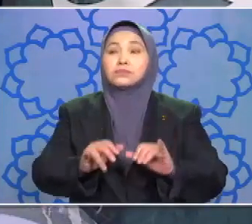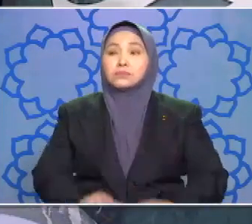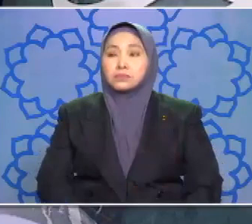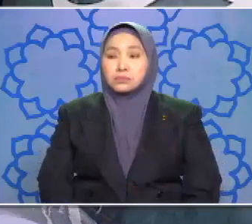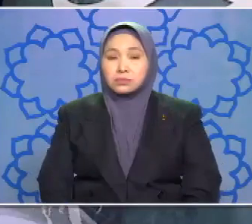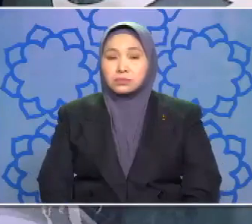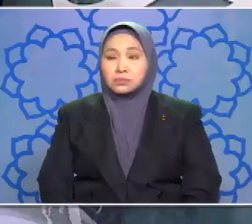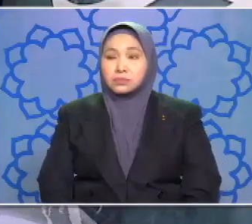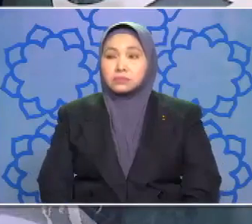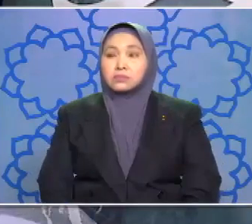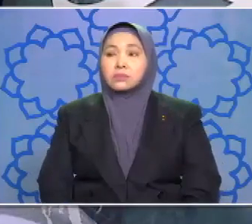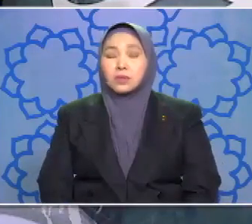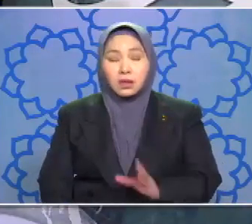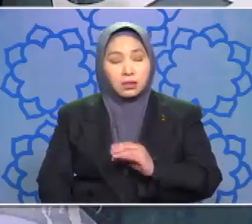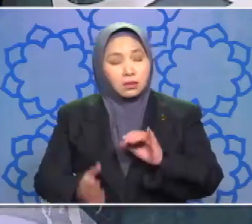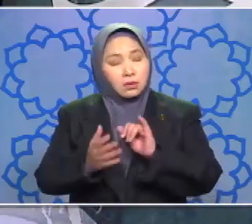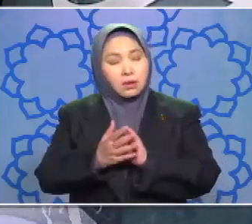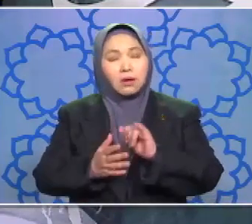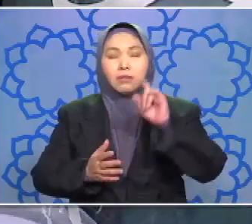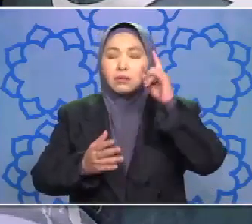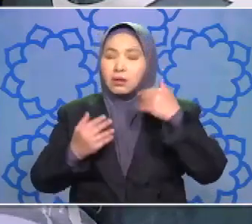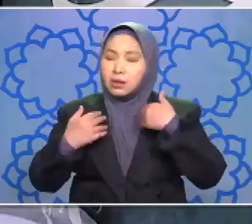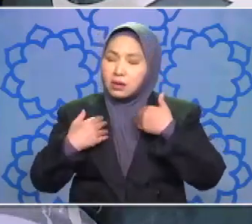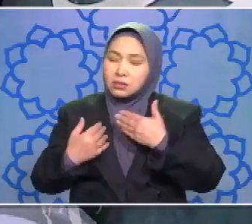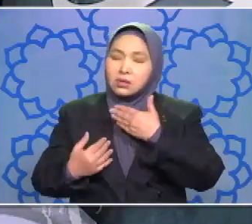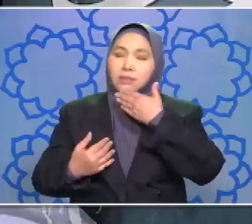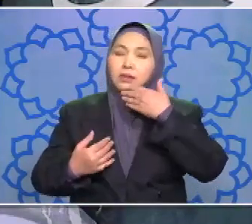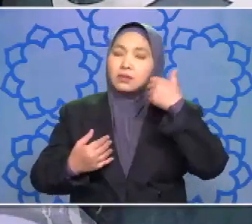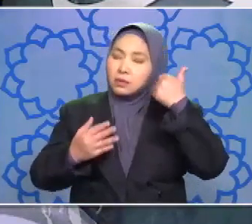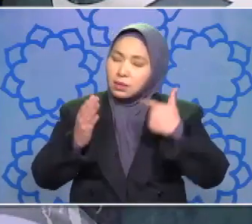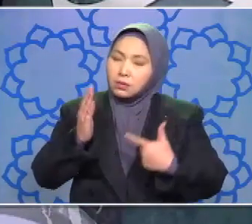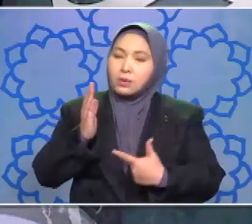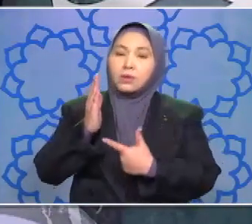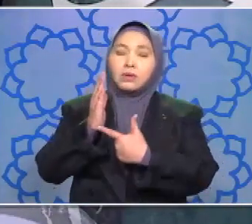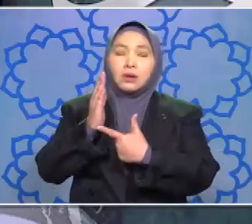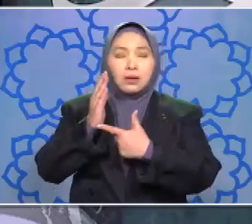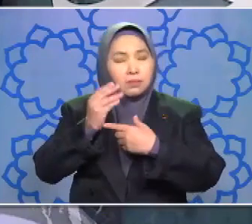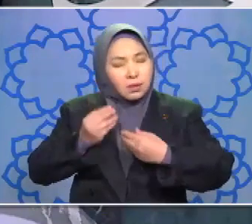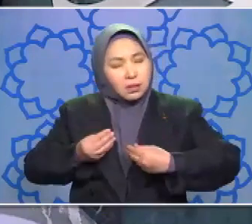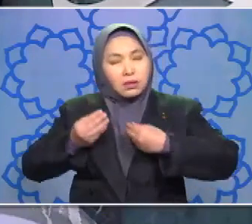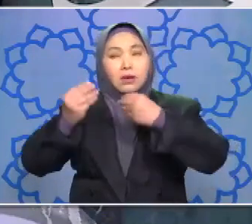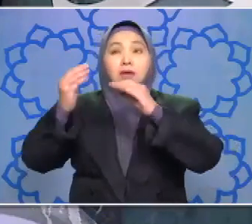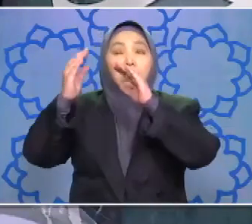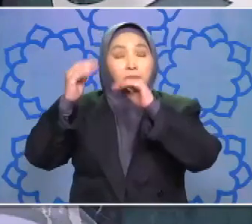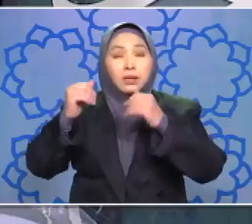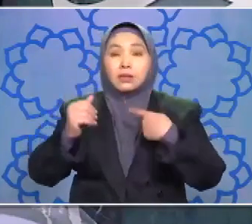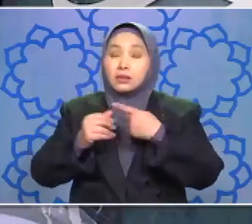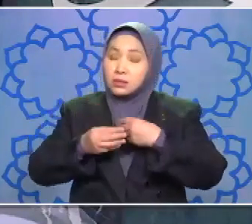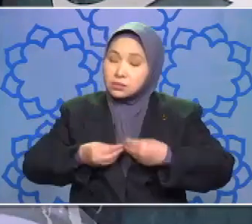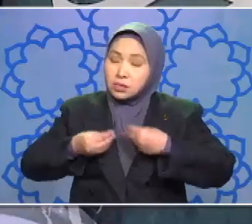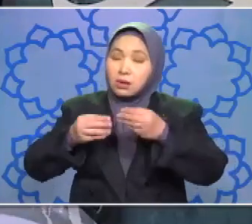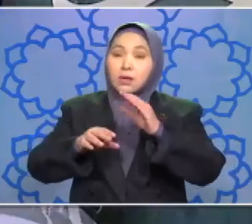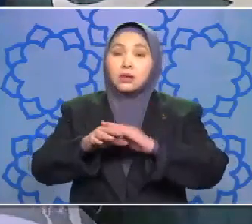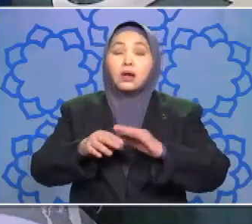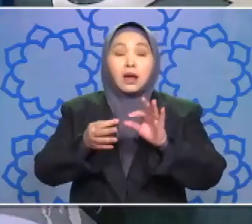النصير. Itulah sebaik-baik penolong, sebaik-baik pengharapan, pergantungan Ustaz. Ya. Ialah Allah Subhanahu wa taala. Dan ayat